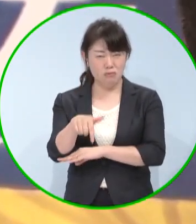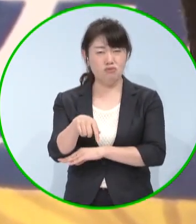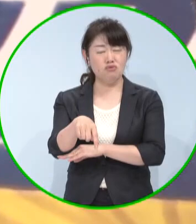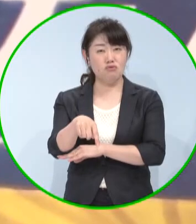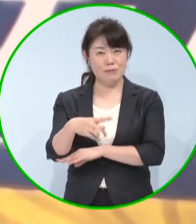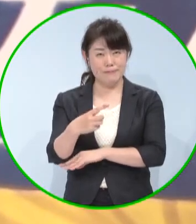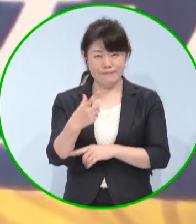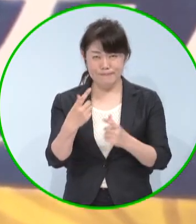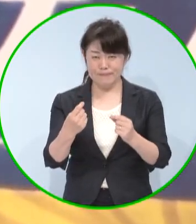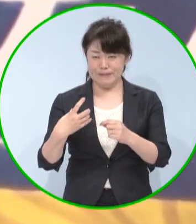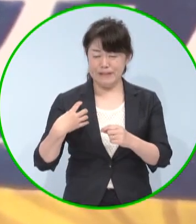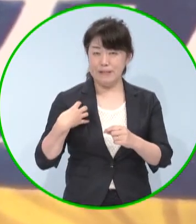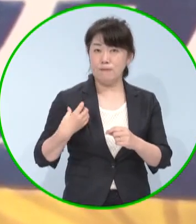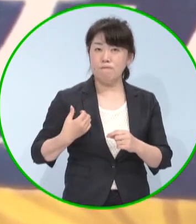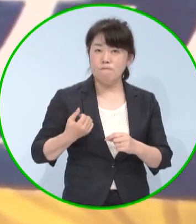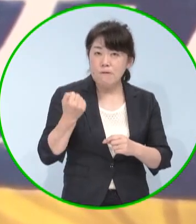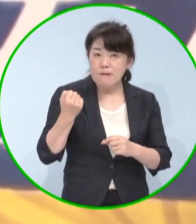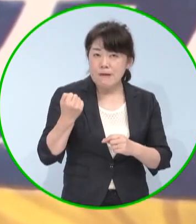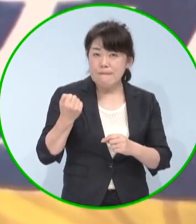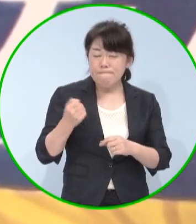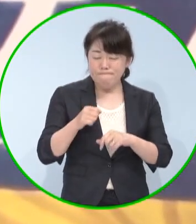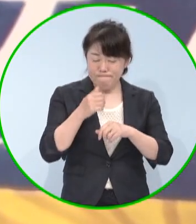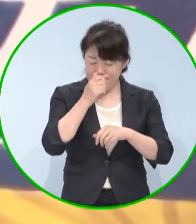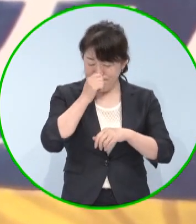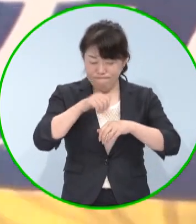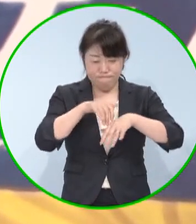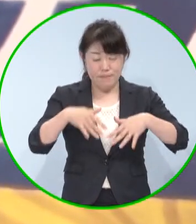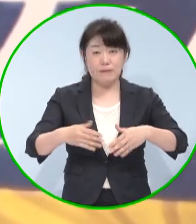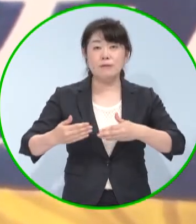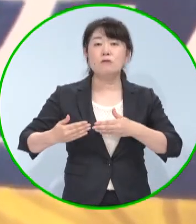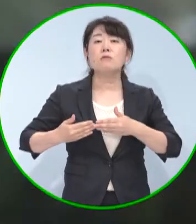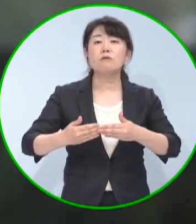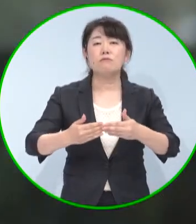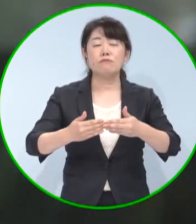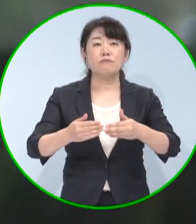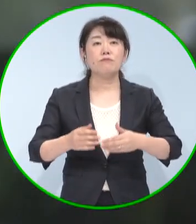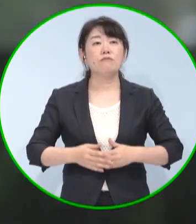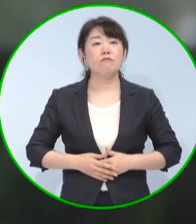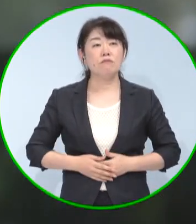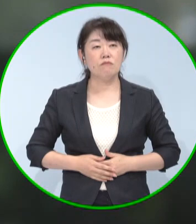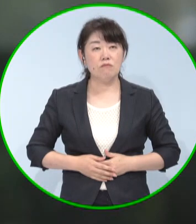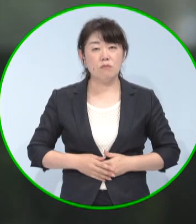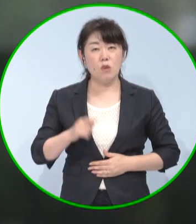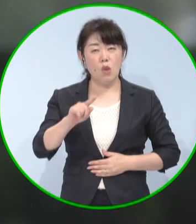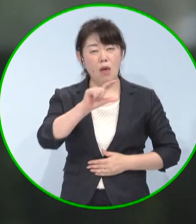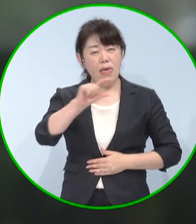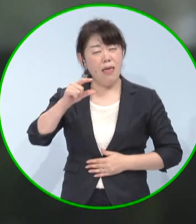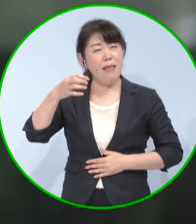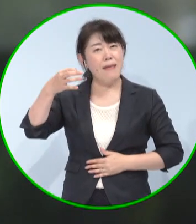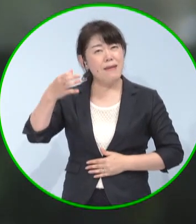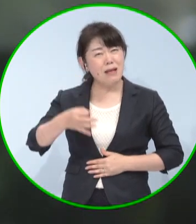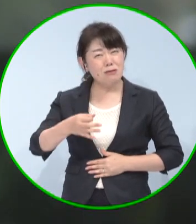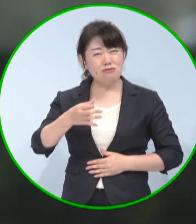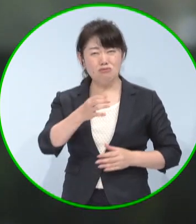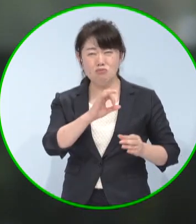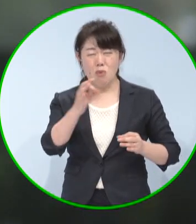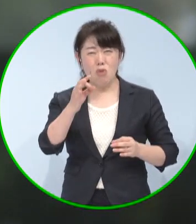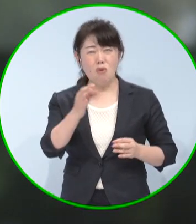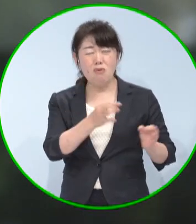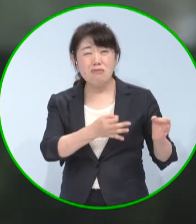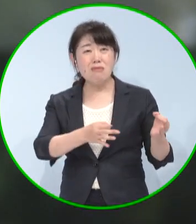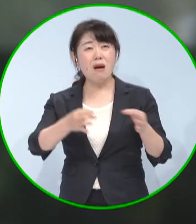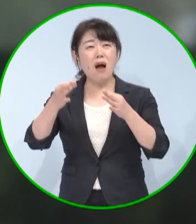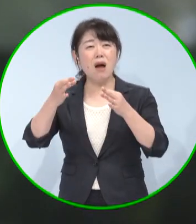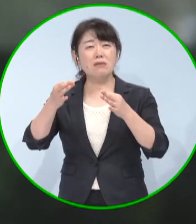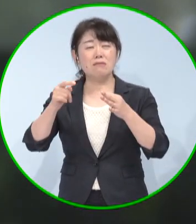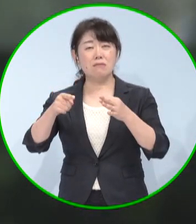をしっかりと担って、この万全の体制を進めていく。 この円安物価高で自民